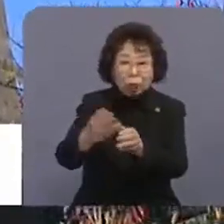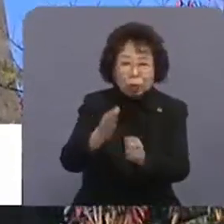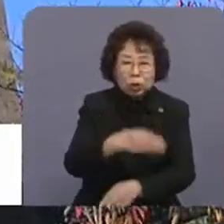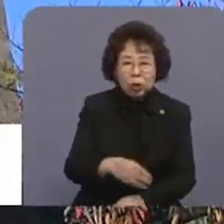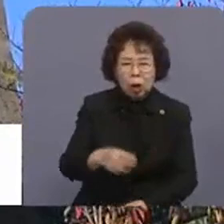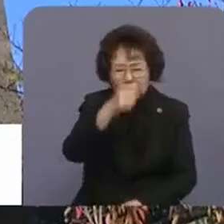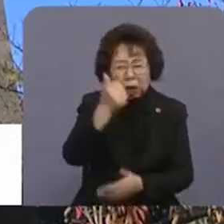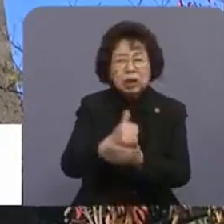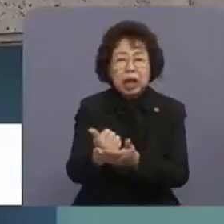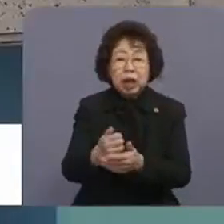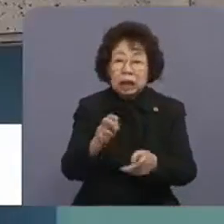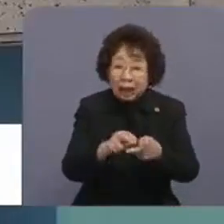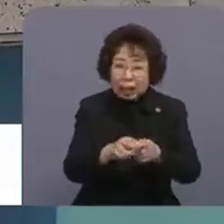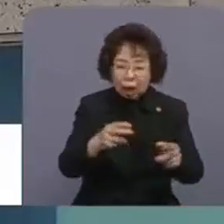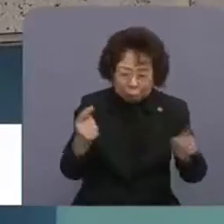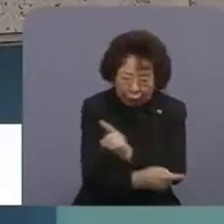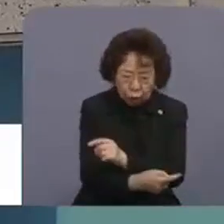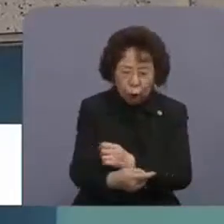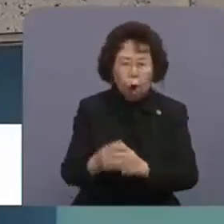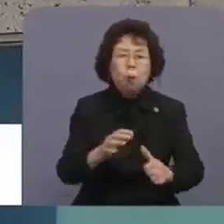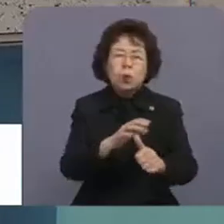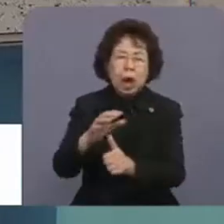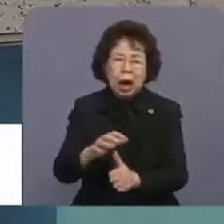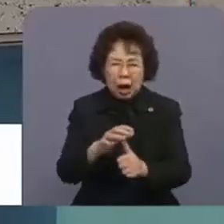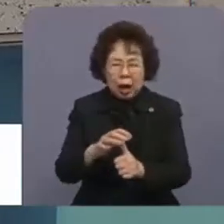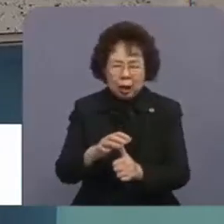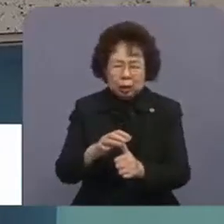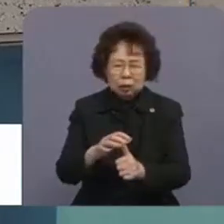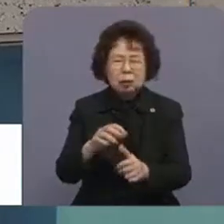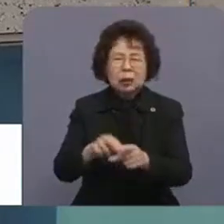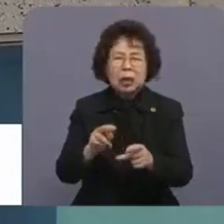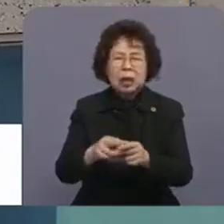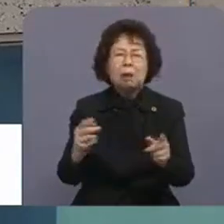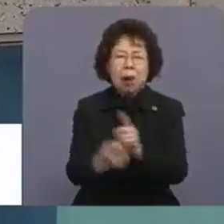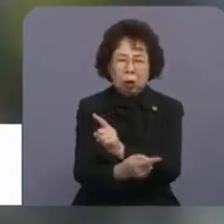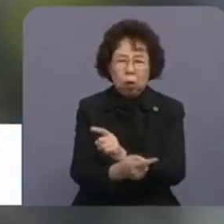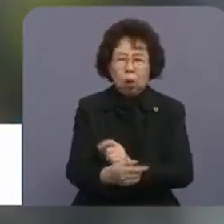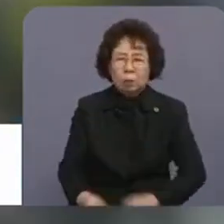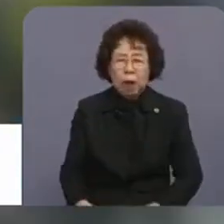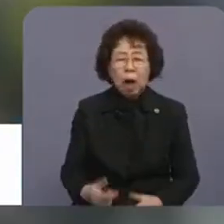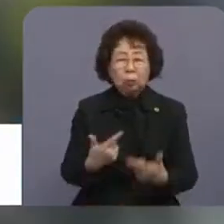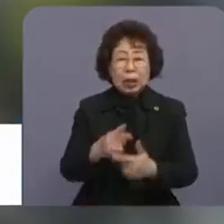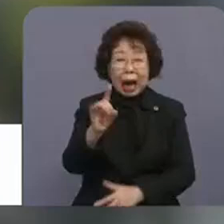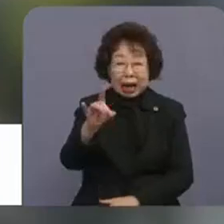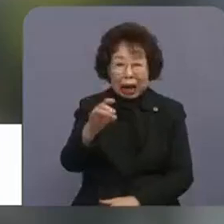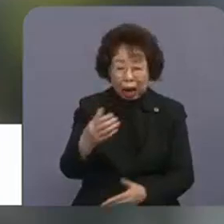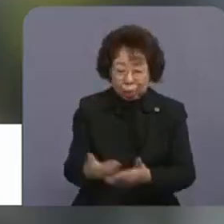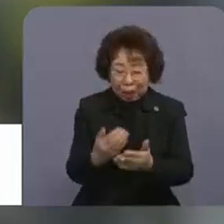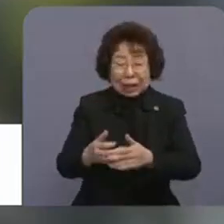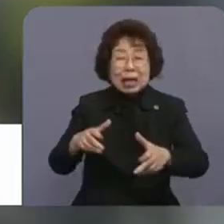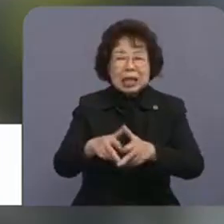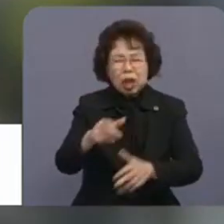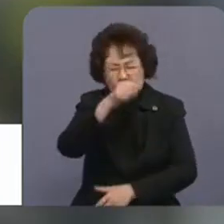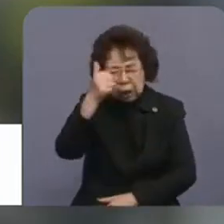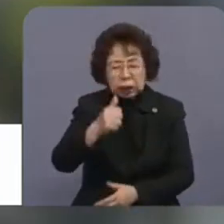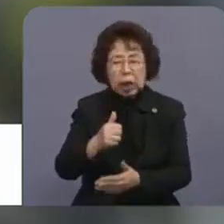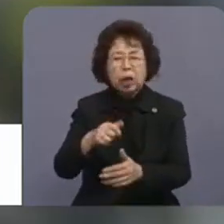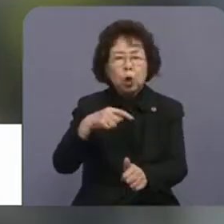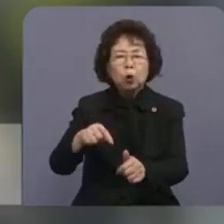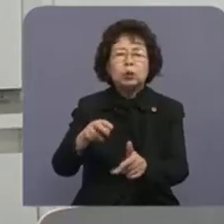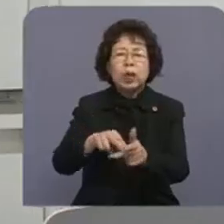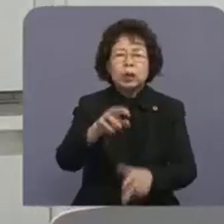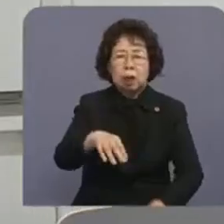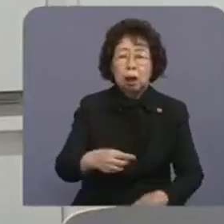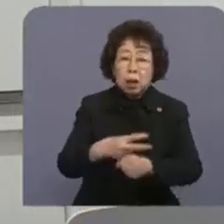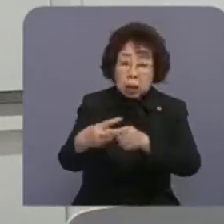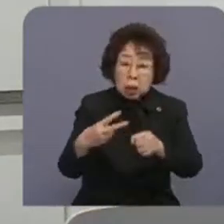센터를 주간 보호 센터로 바꿔 운영하기로 했습니다 부산의 하나뿐인 발달 장애인 평생 교육 센터가 2년